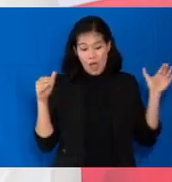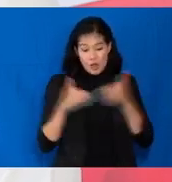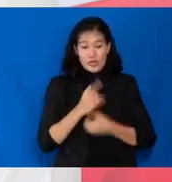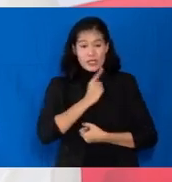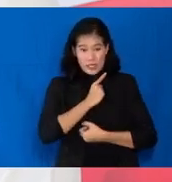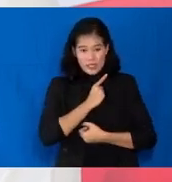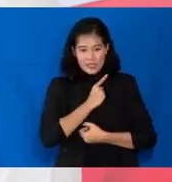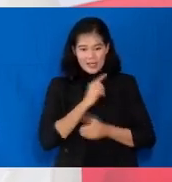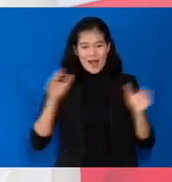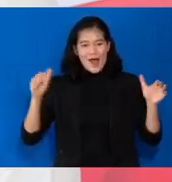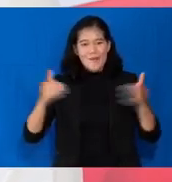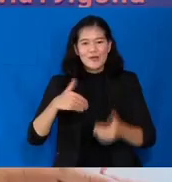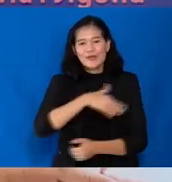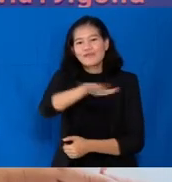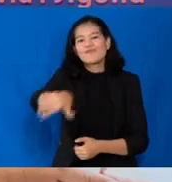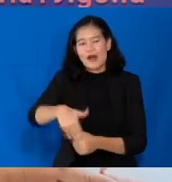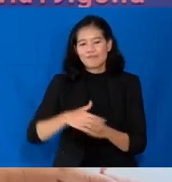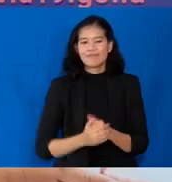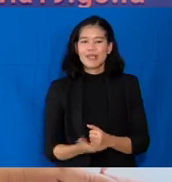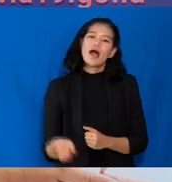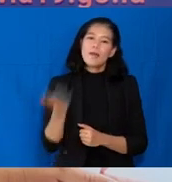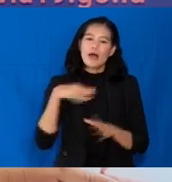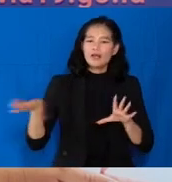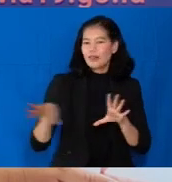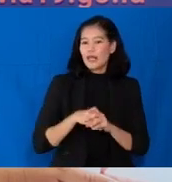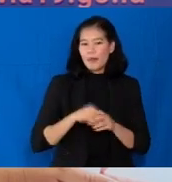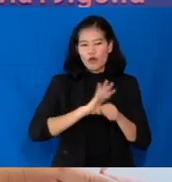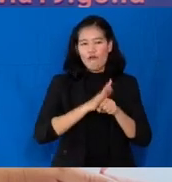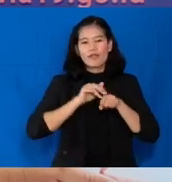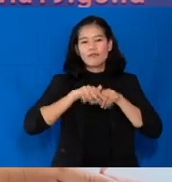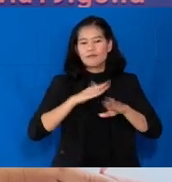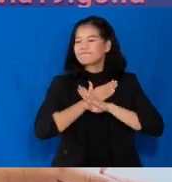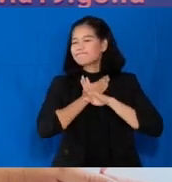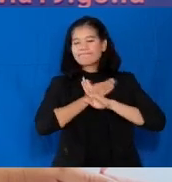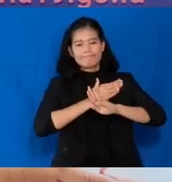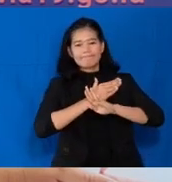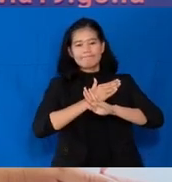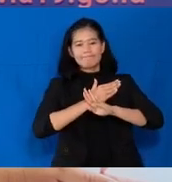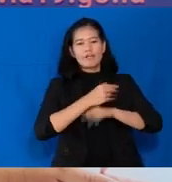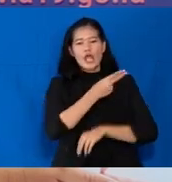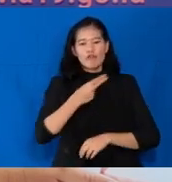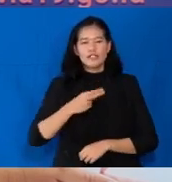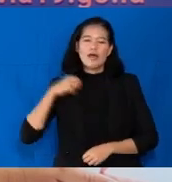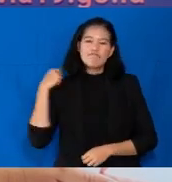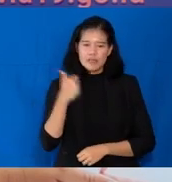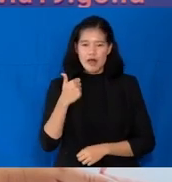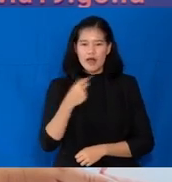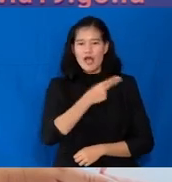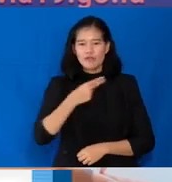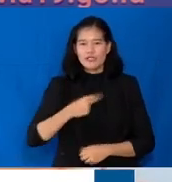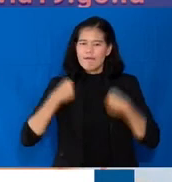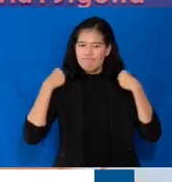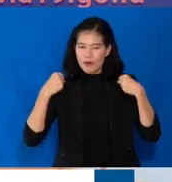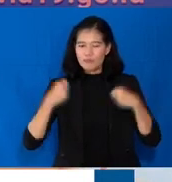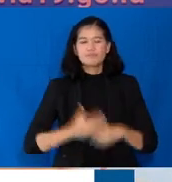lindungi orang lain mari menangkan perang melawan covert 19 Indonesia bisa Indonesia tangguh